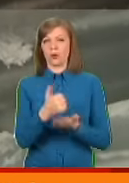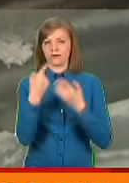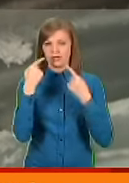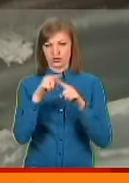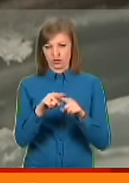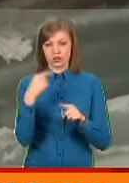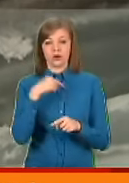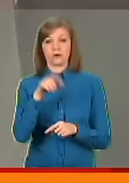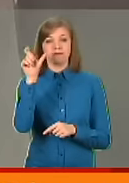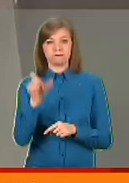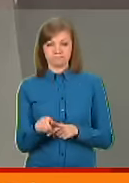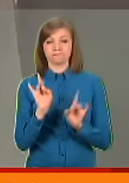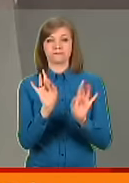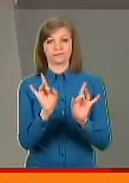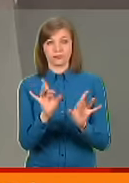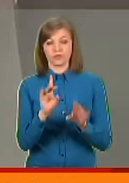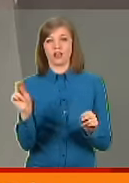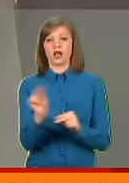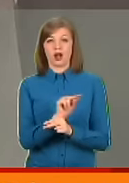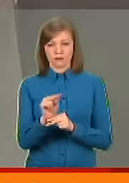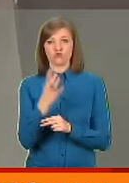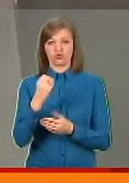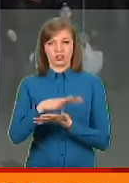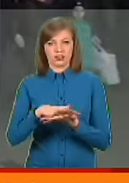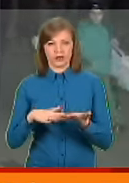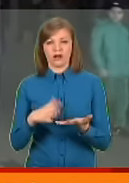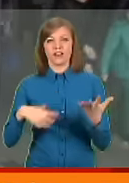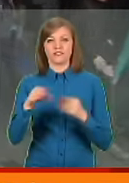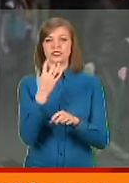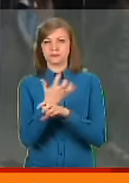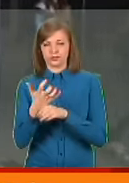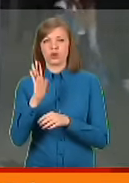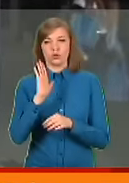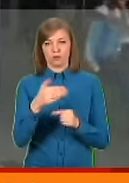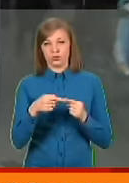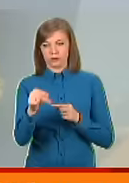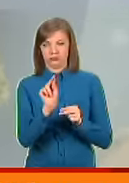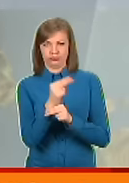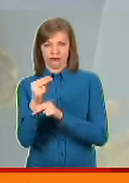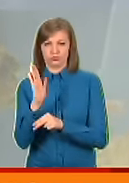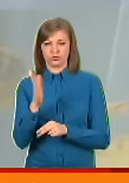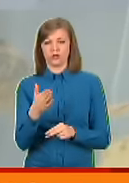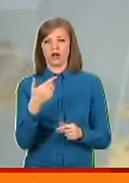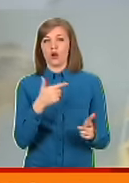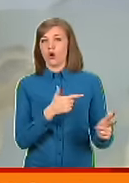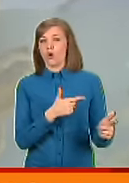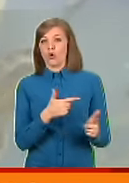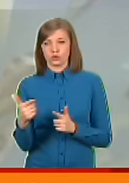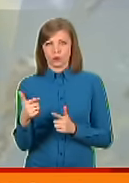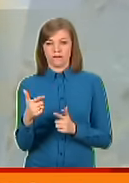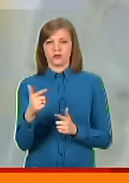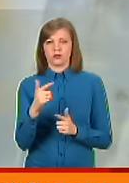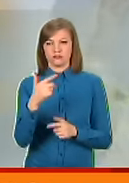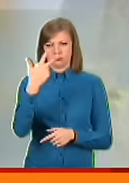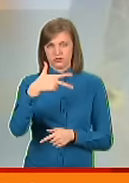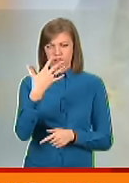інженером підрядника. Пан Олександр пояснює, ремонт іще триває, всі хиби найближчим часом виправлять. Готовність цього об'єкта